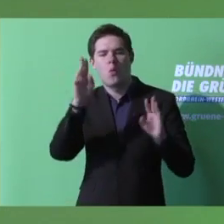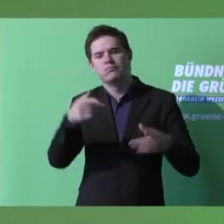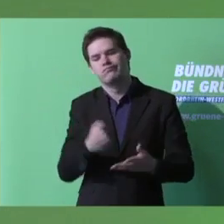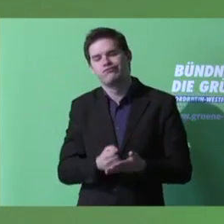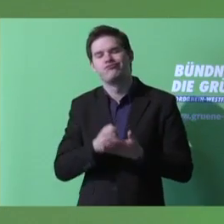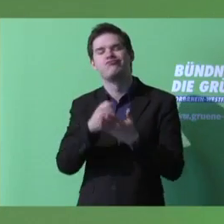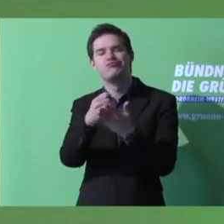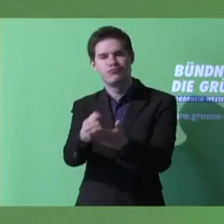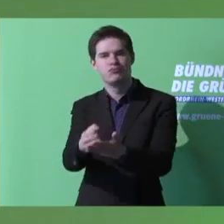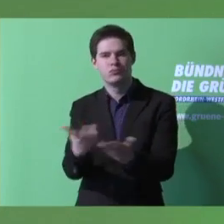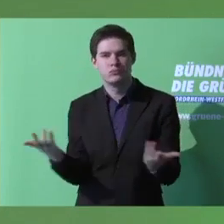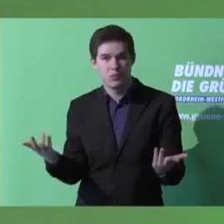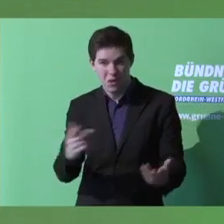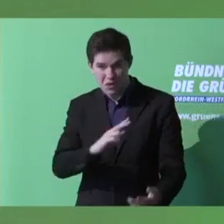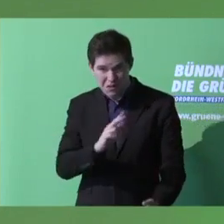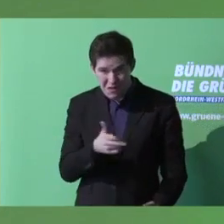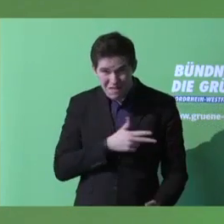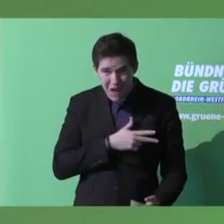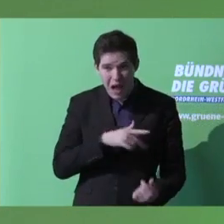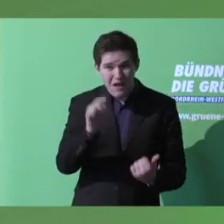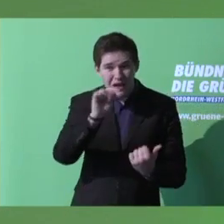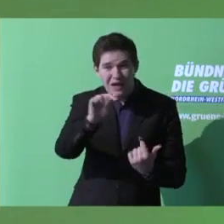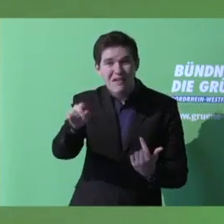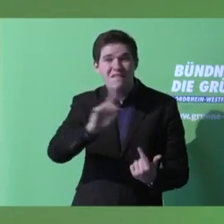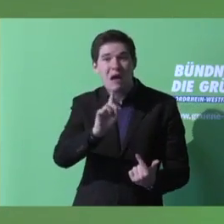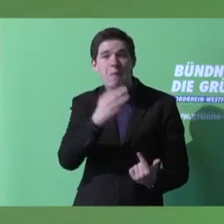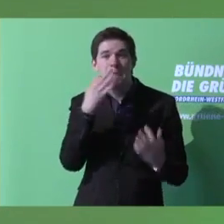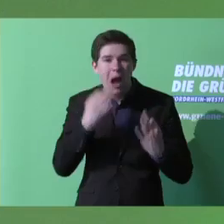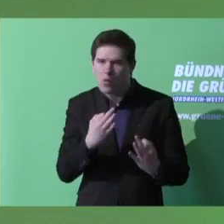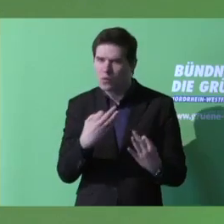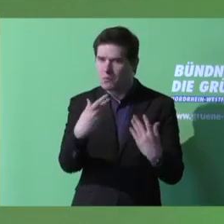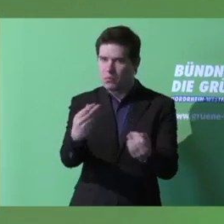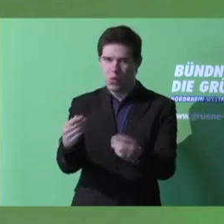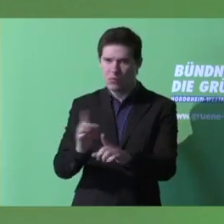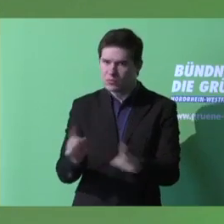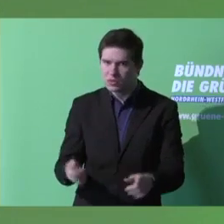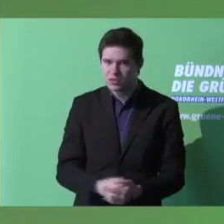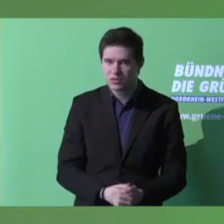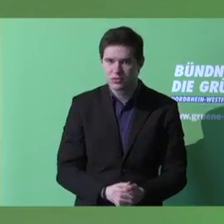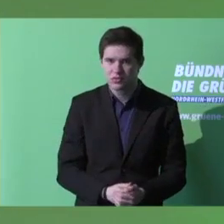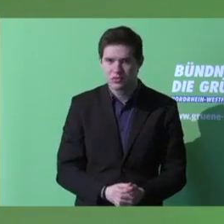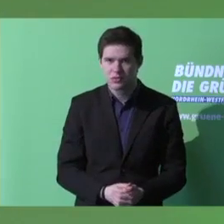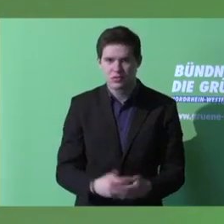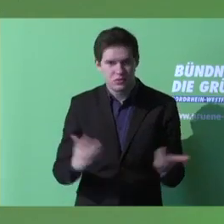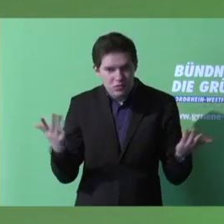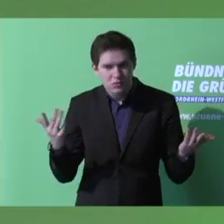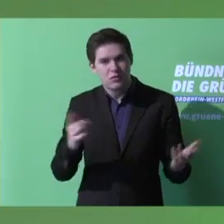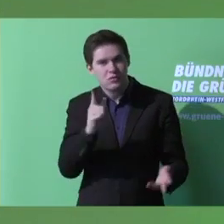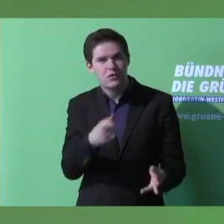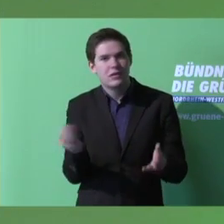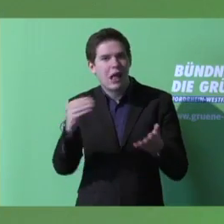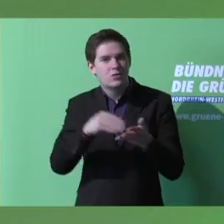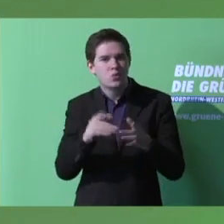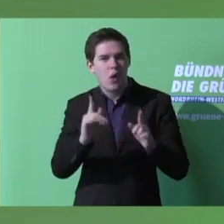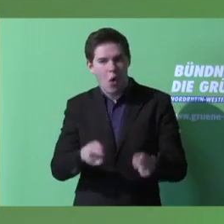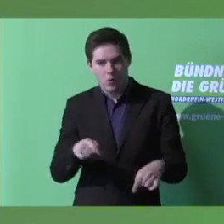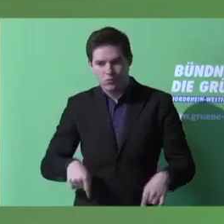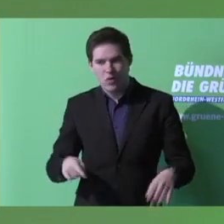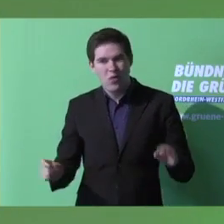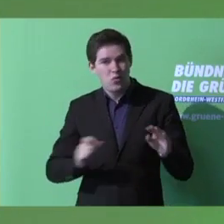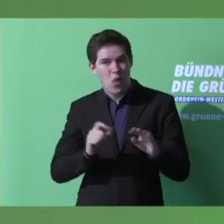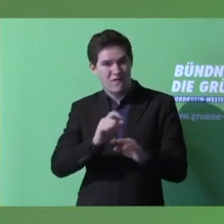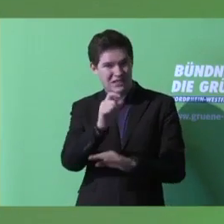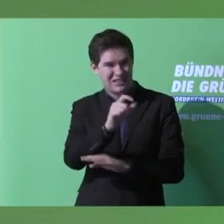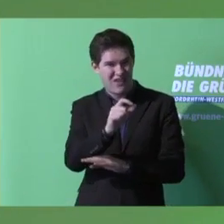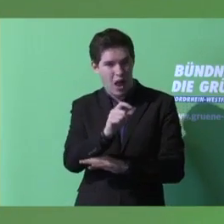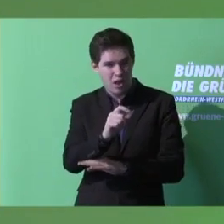hat, kommen ja noch nicht einmal denen zugute, die es am dringendsten nötig haben. Und dazu kommt, wir werden in Nordrhein-Westfalen mit diesen